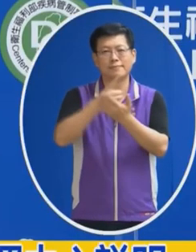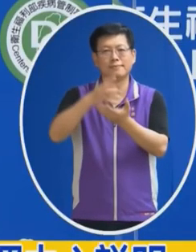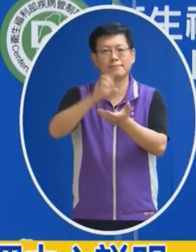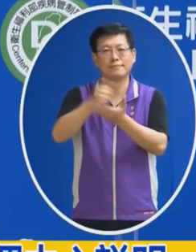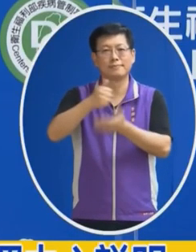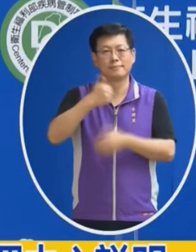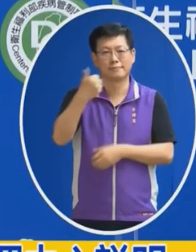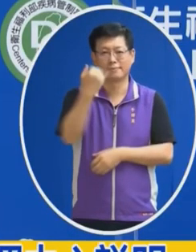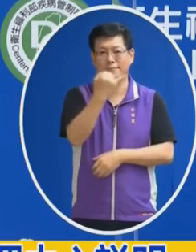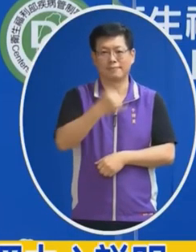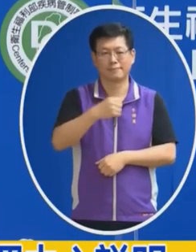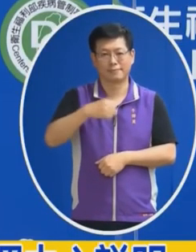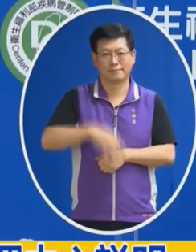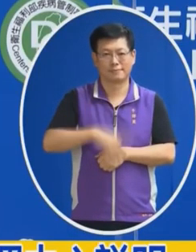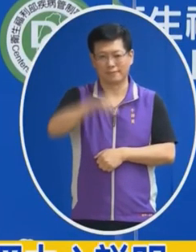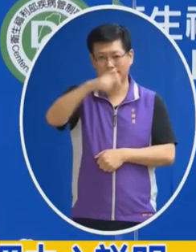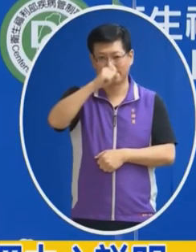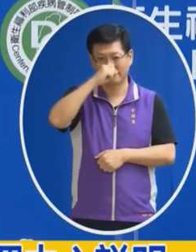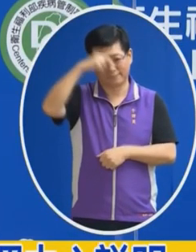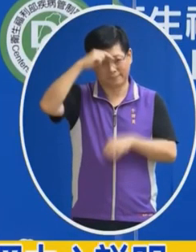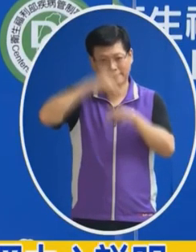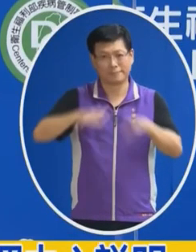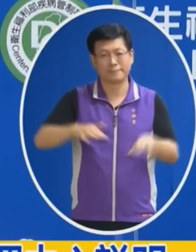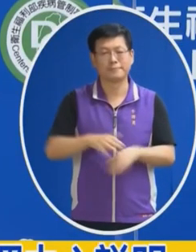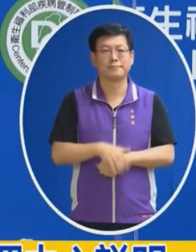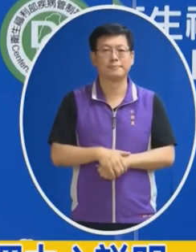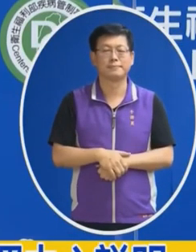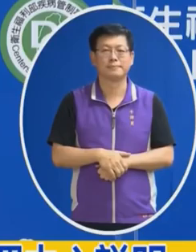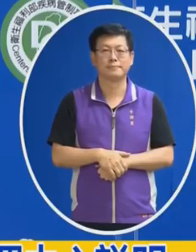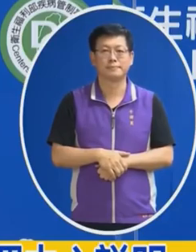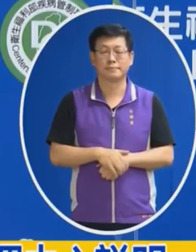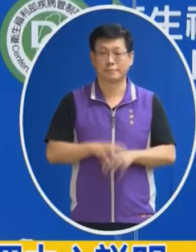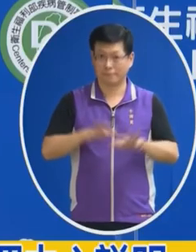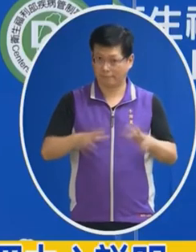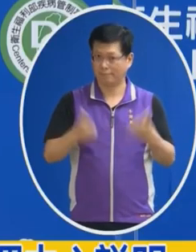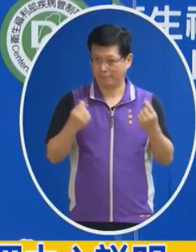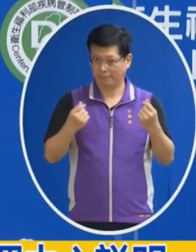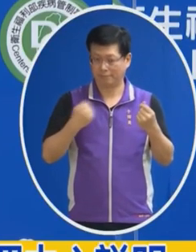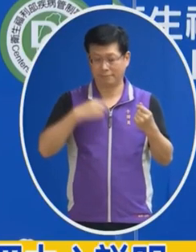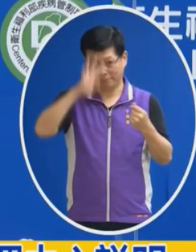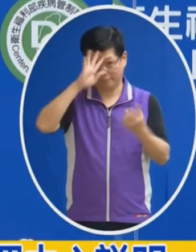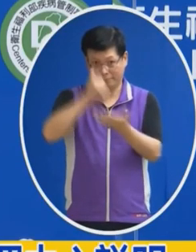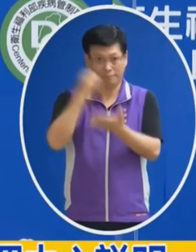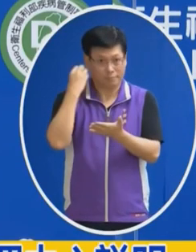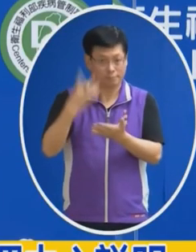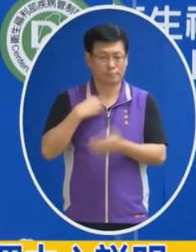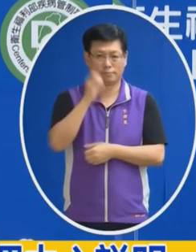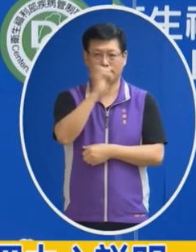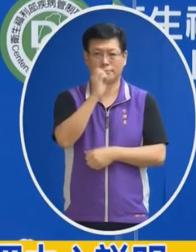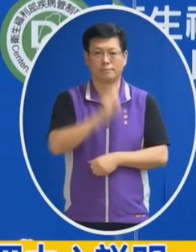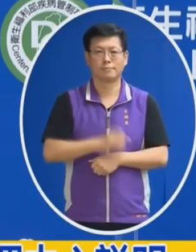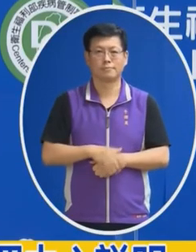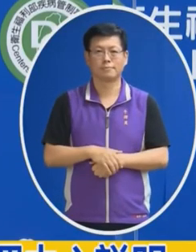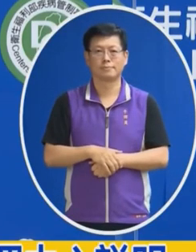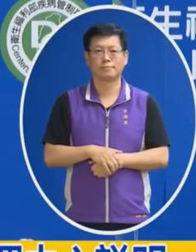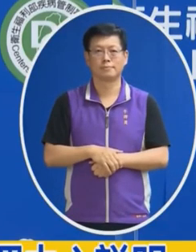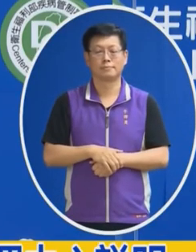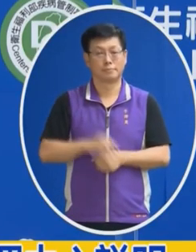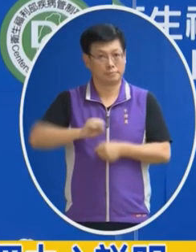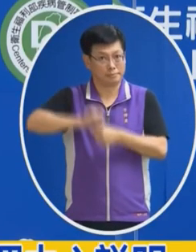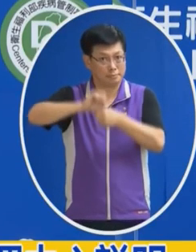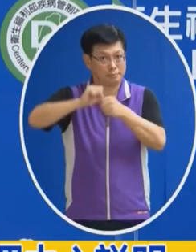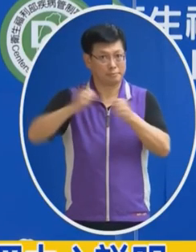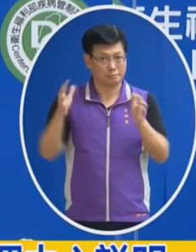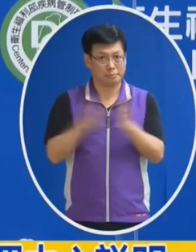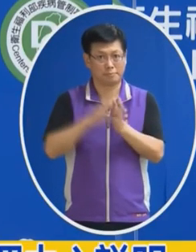各位媒体女士先生们，大家好，大家午安。那我们今天仍然是没有新增的病例，哦，那累